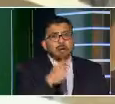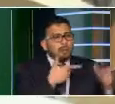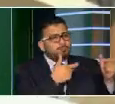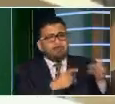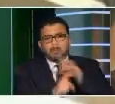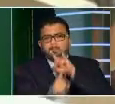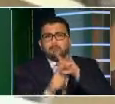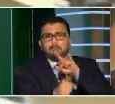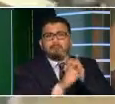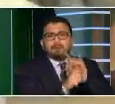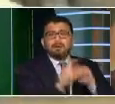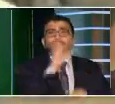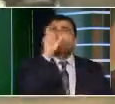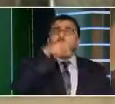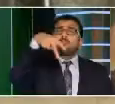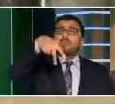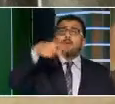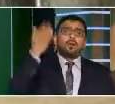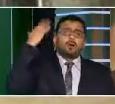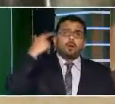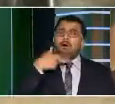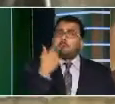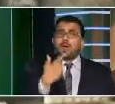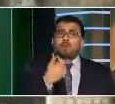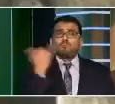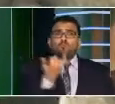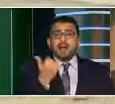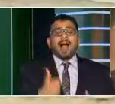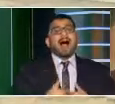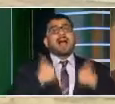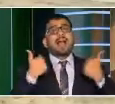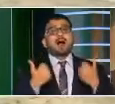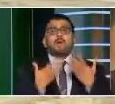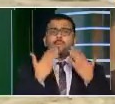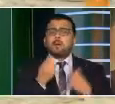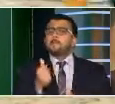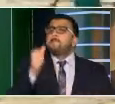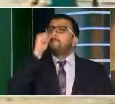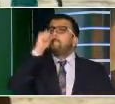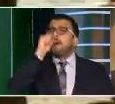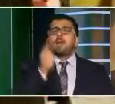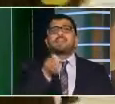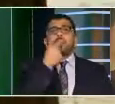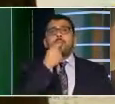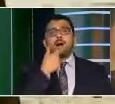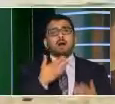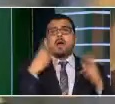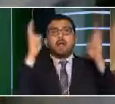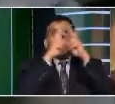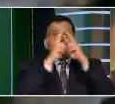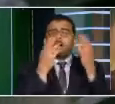نيران الميليشيات منذ 8 شهور محرومة من أبسط مقومات الحياة من ماء ودواء ومشتقات نفطية